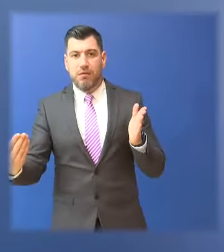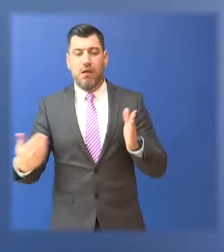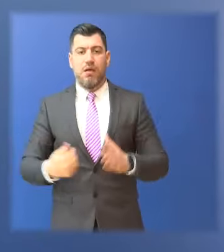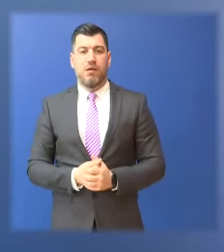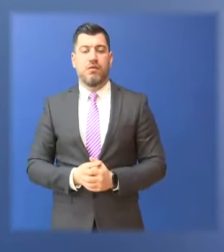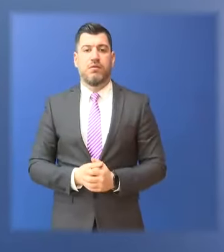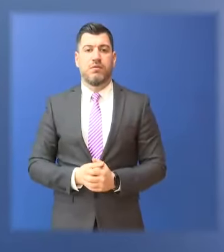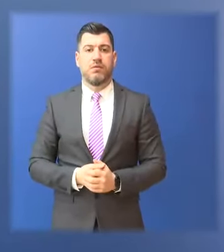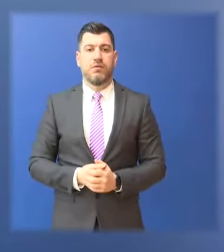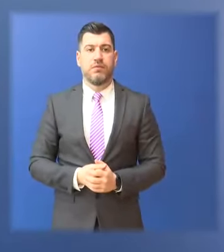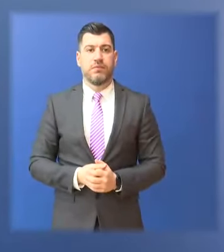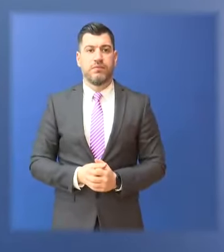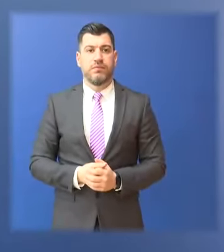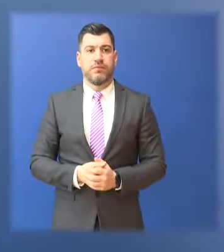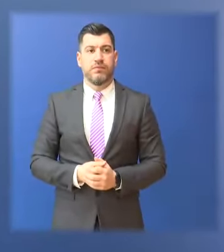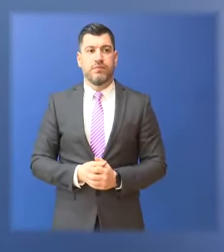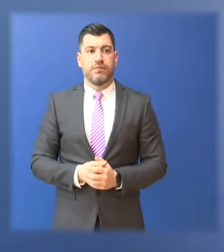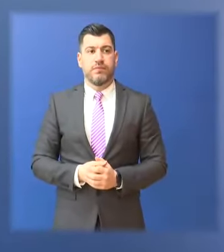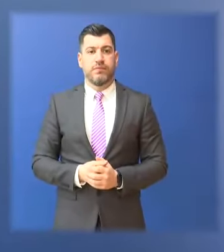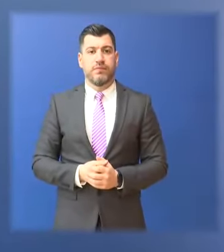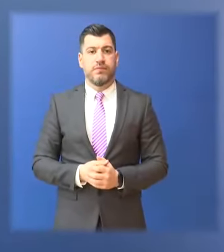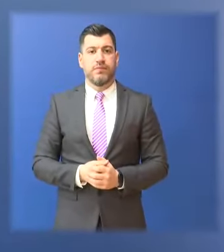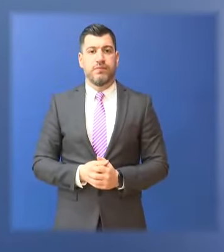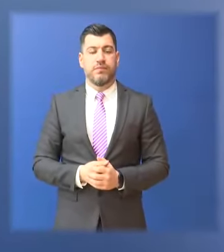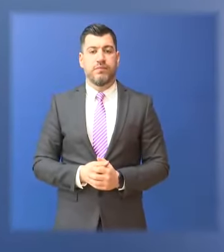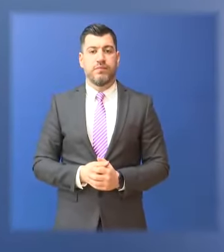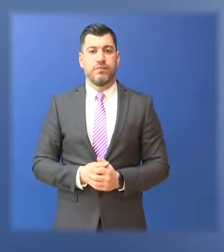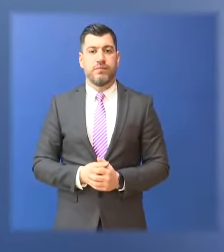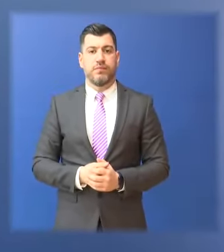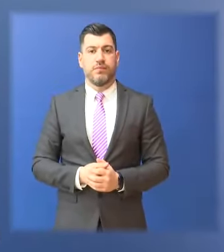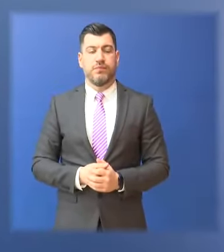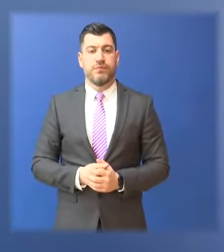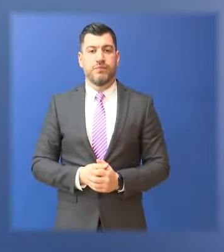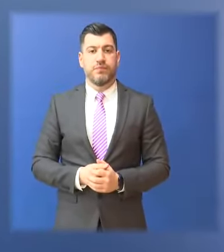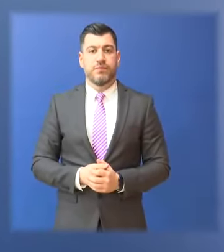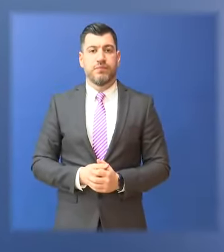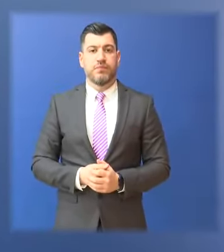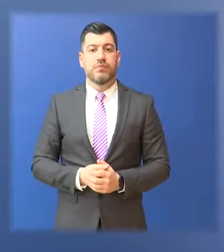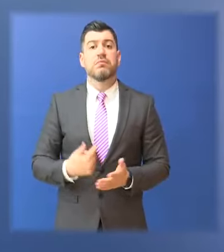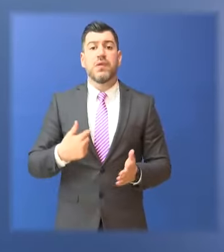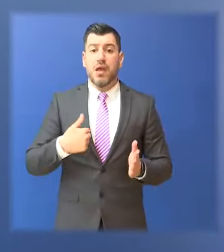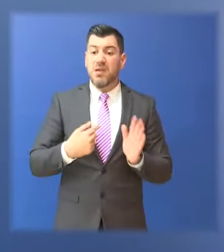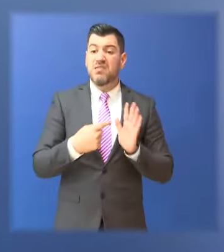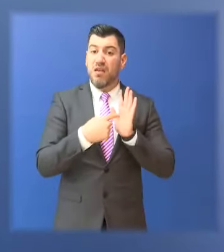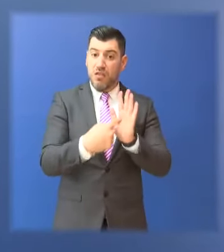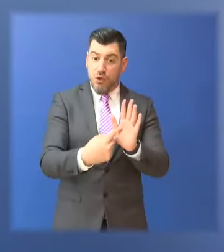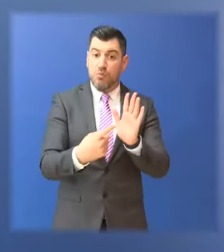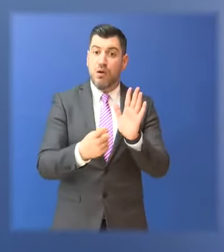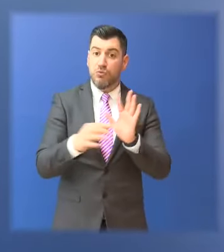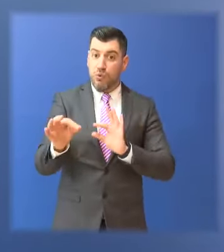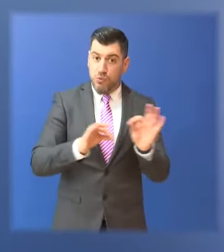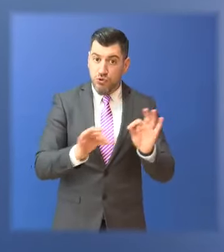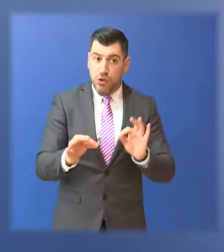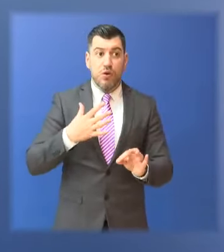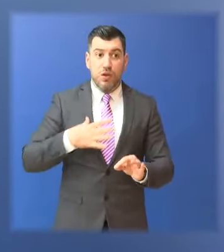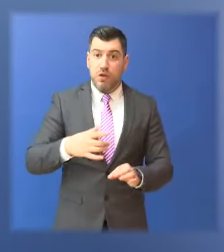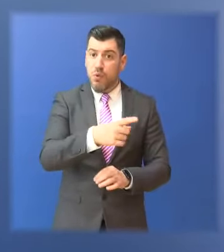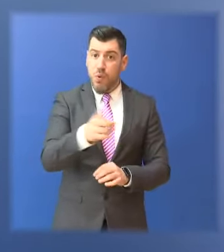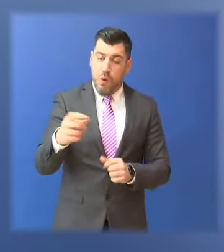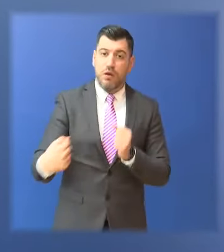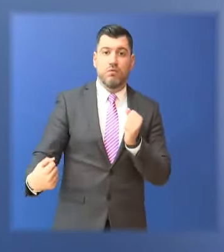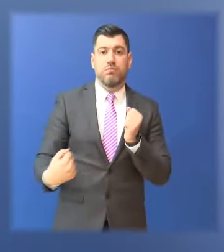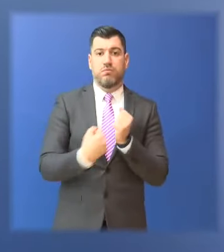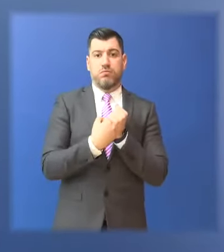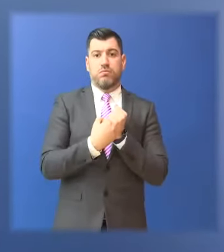ερχόμαστε και βάζουμε μπροστά μια τέτοια νομοθετική πρωτοβουλία μαζί με πολλές άλλες σημαντικές και ζητάμε να το στηρίξουν. Ελάτε.